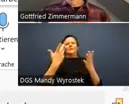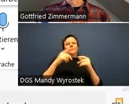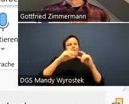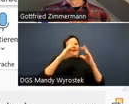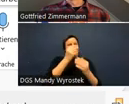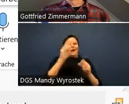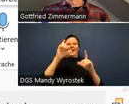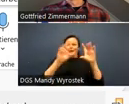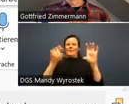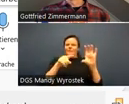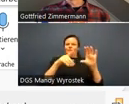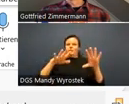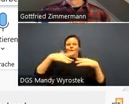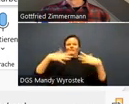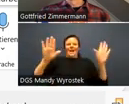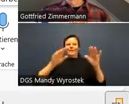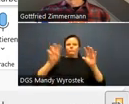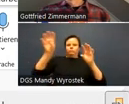Markieren, Auswahlbereich.